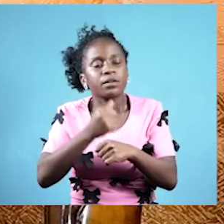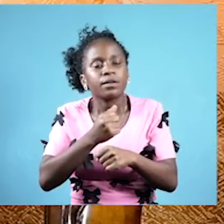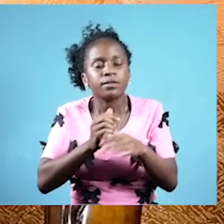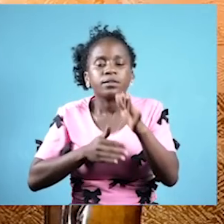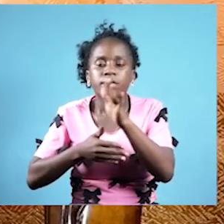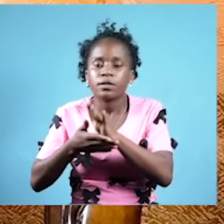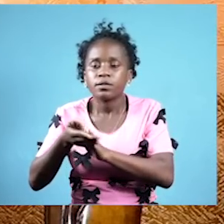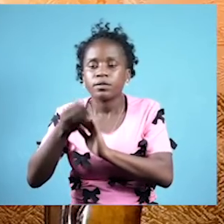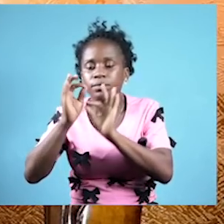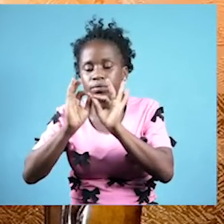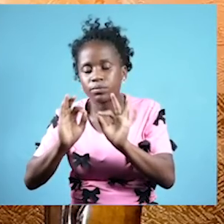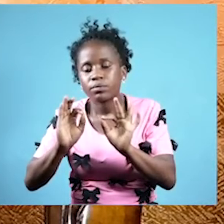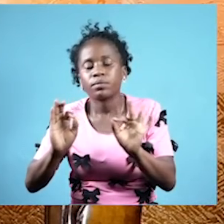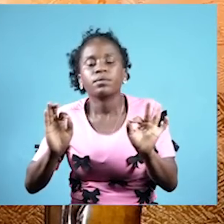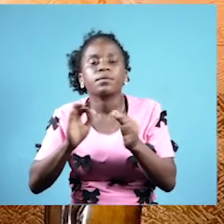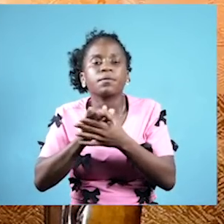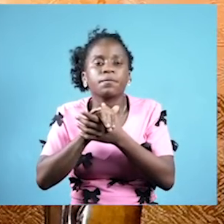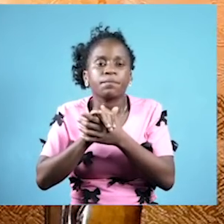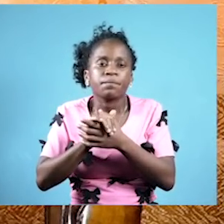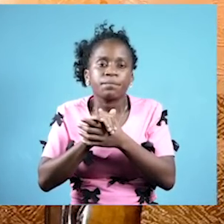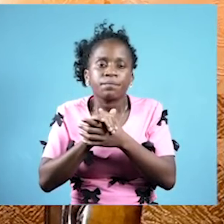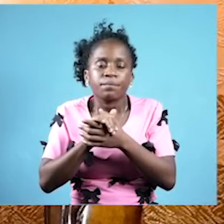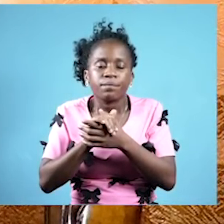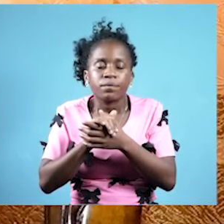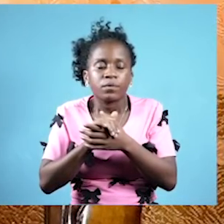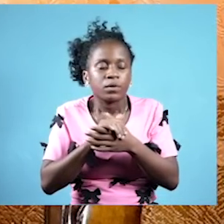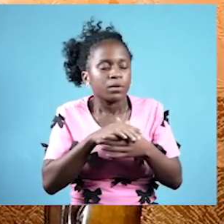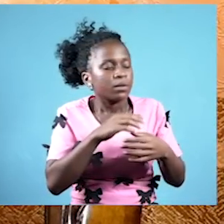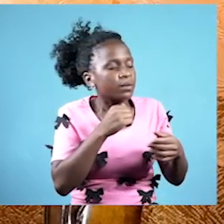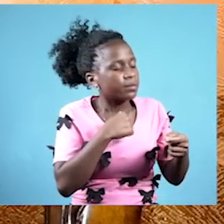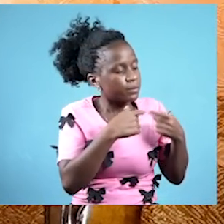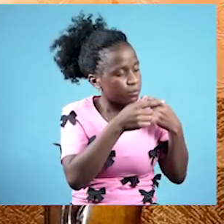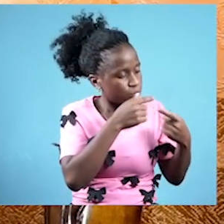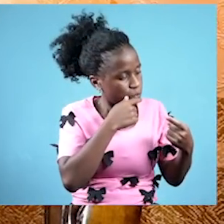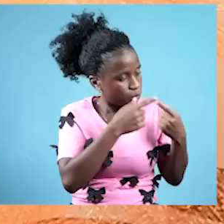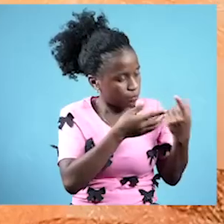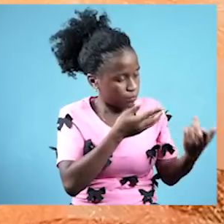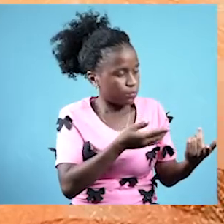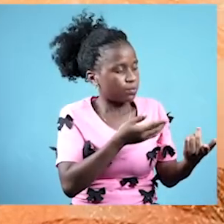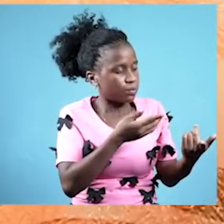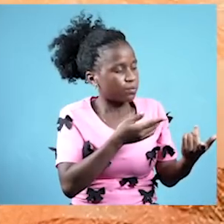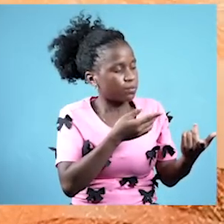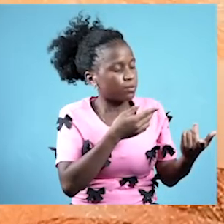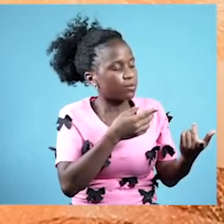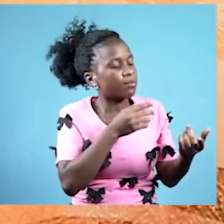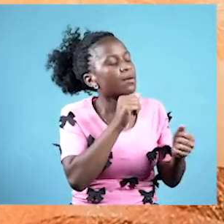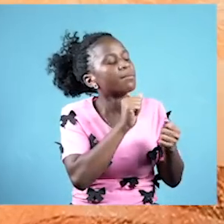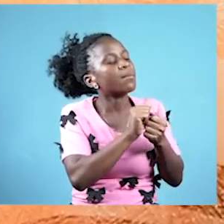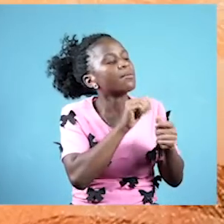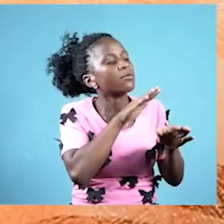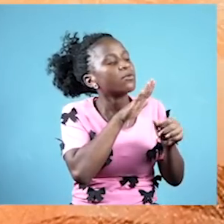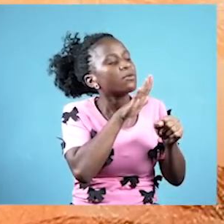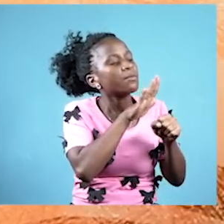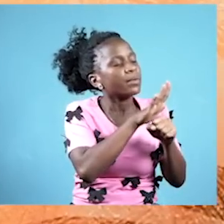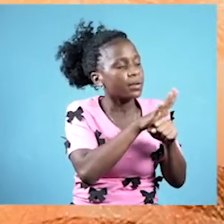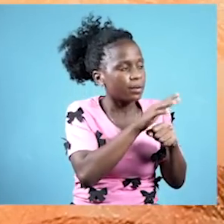nina imani kazi itaanza na tutakwenda vizuri tu. Sawa. Mzee wangu tulikuwa tuna mengi sana